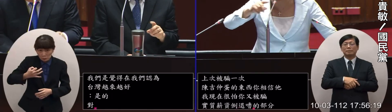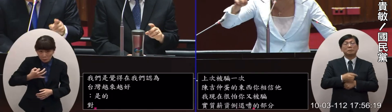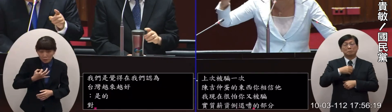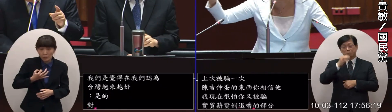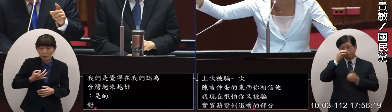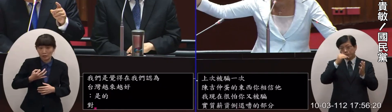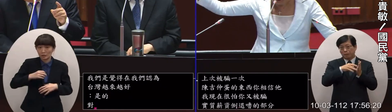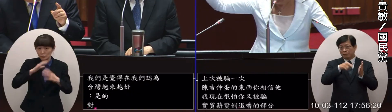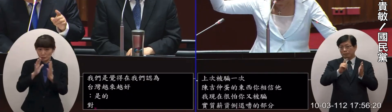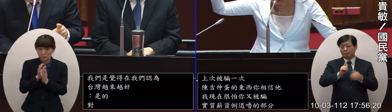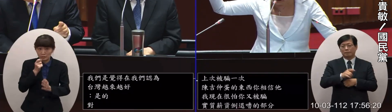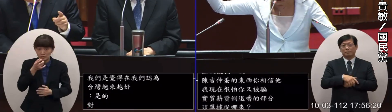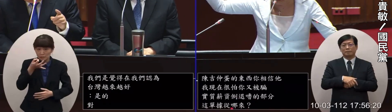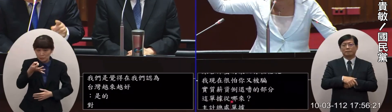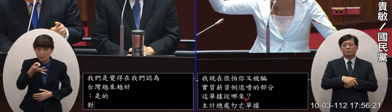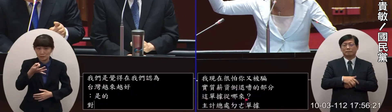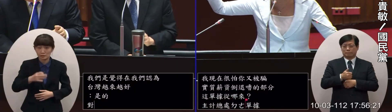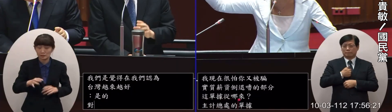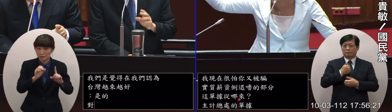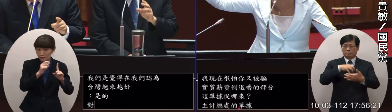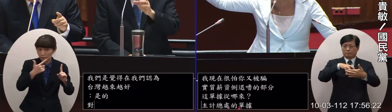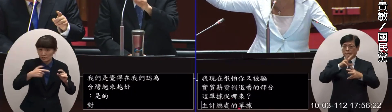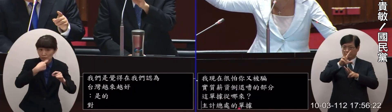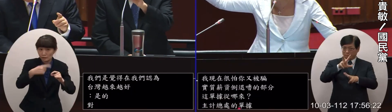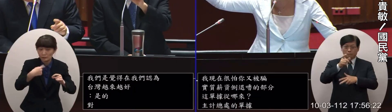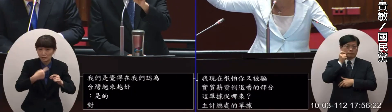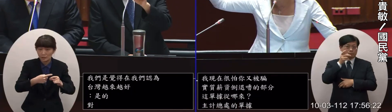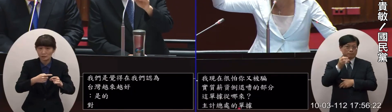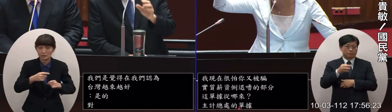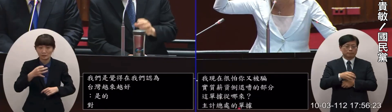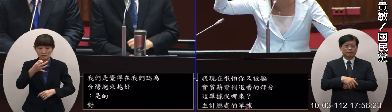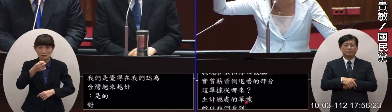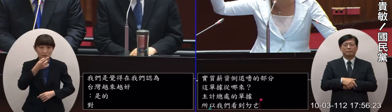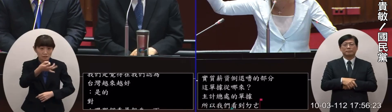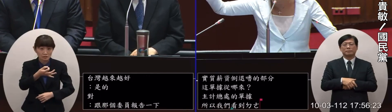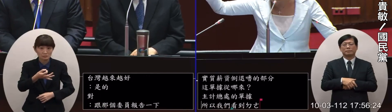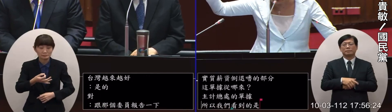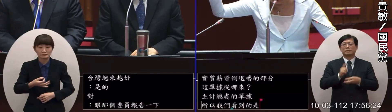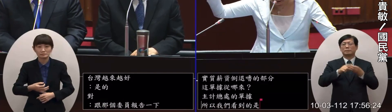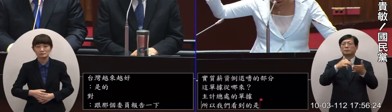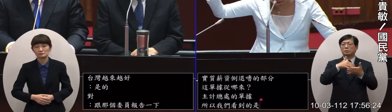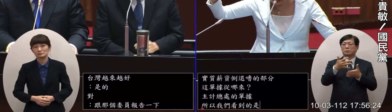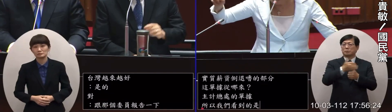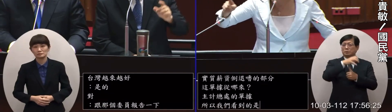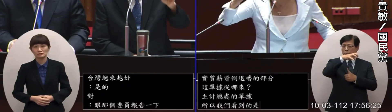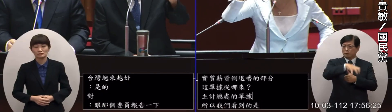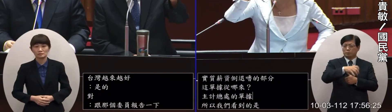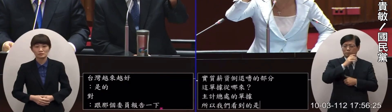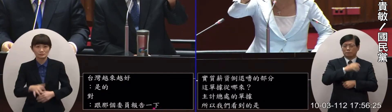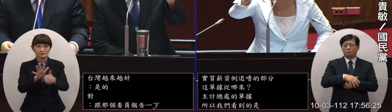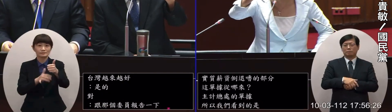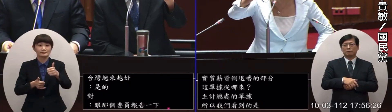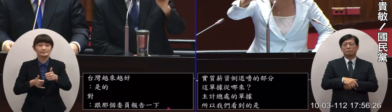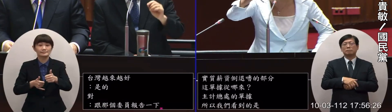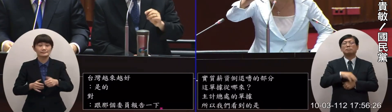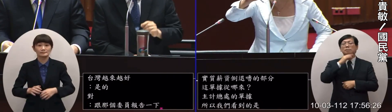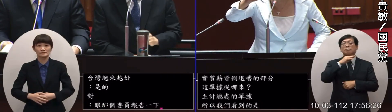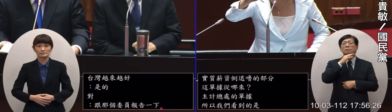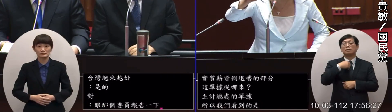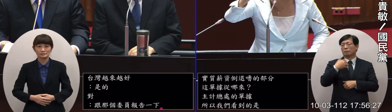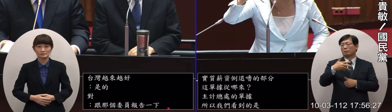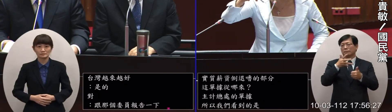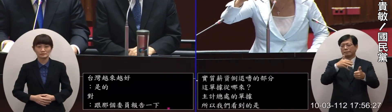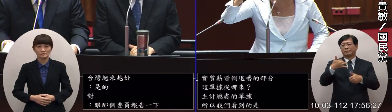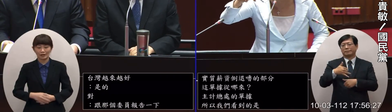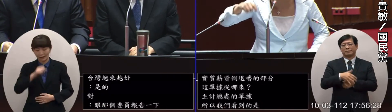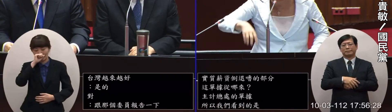看到的是， 我们一百零六年的时候， 实质薪资的部分从主计总处分倒出六。 委员， 我们等一下，院长，我还没